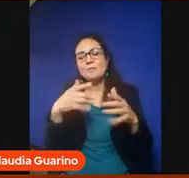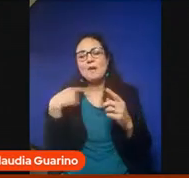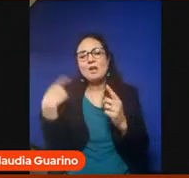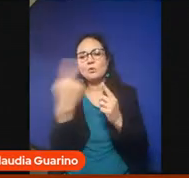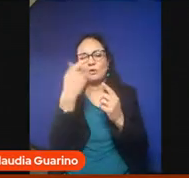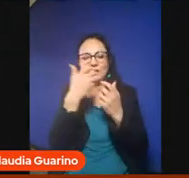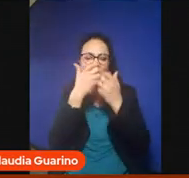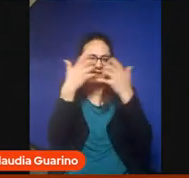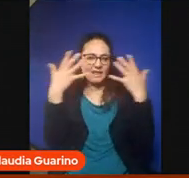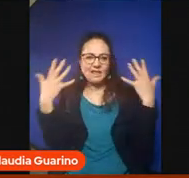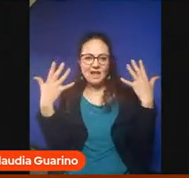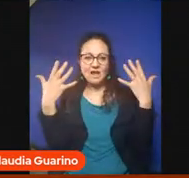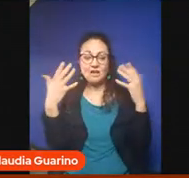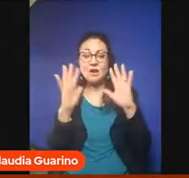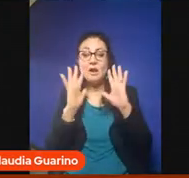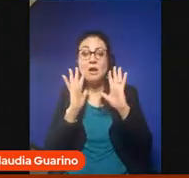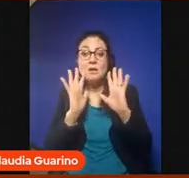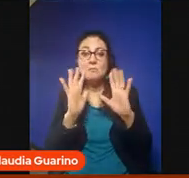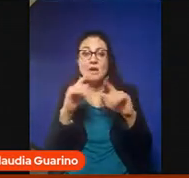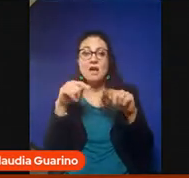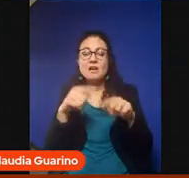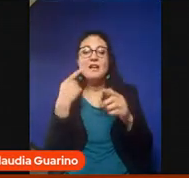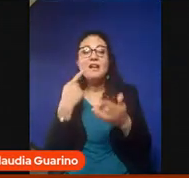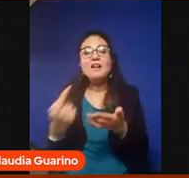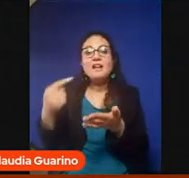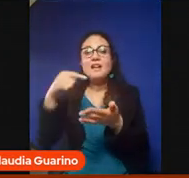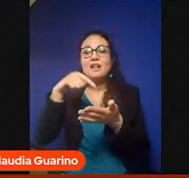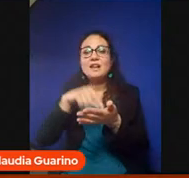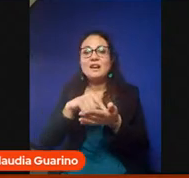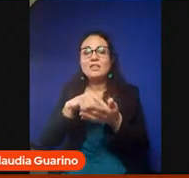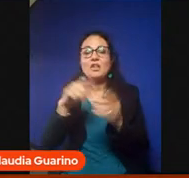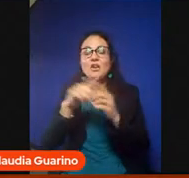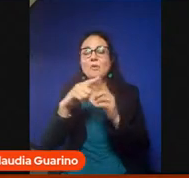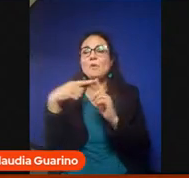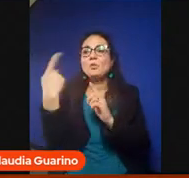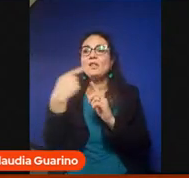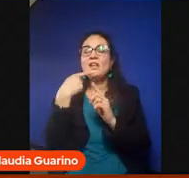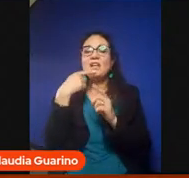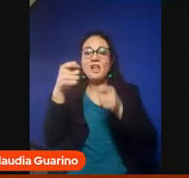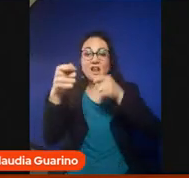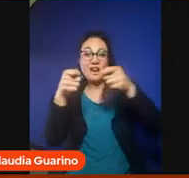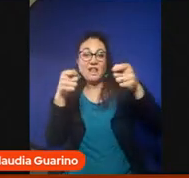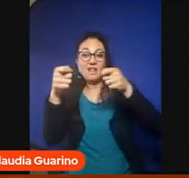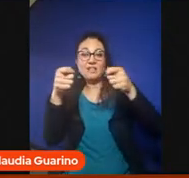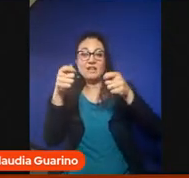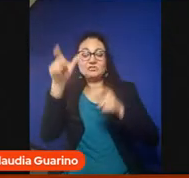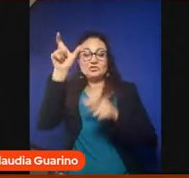ma è qui di nuovo dove le leadership